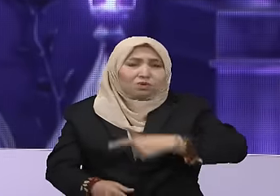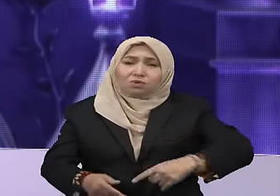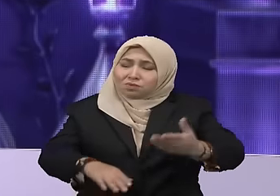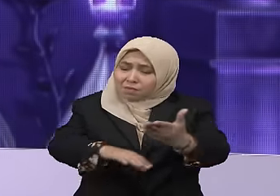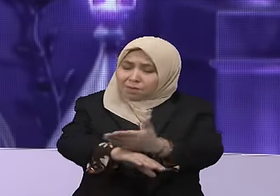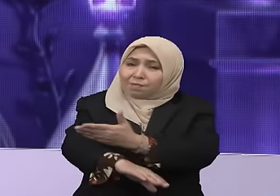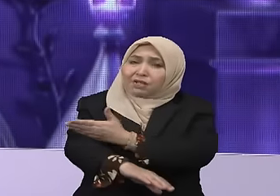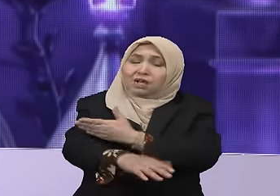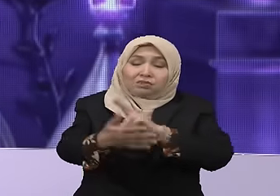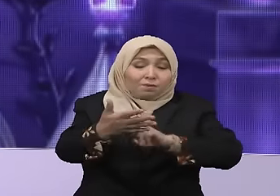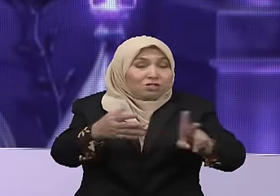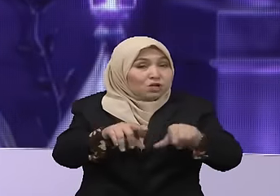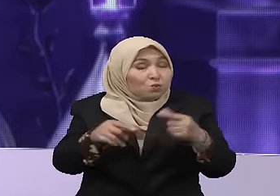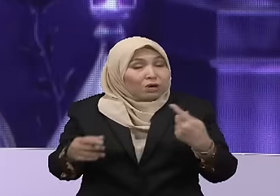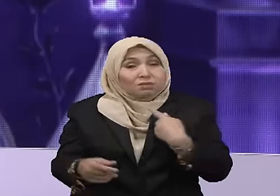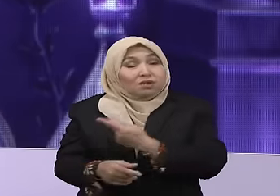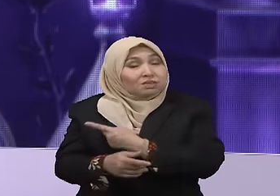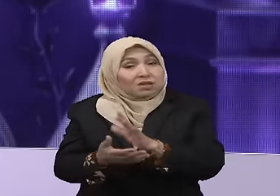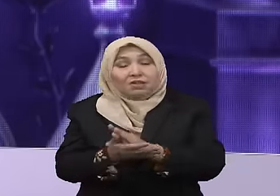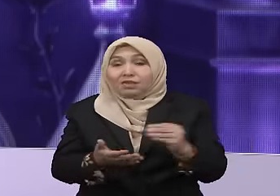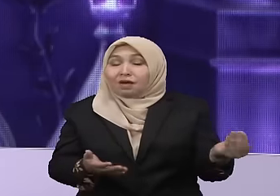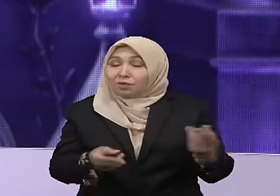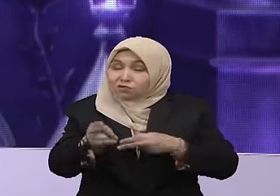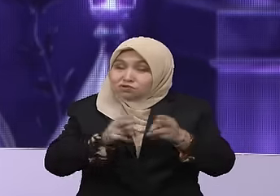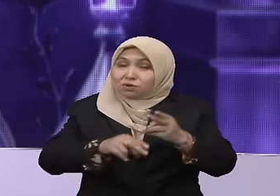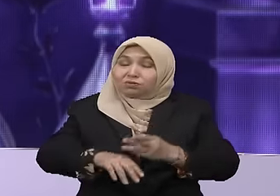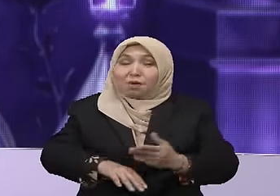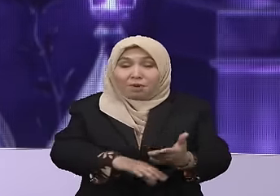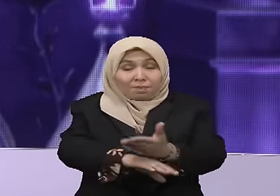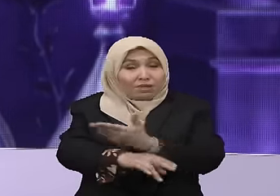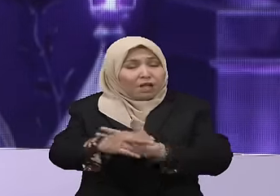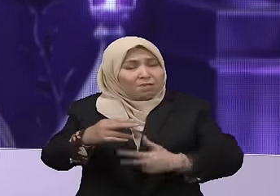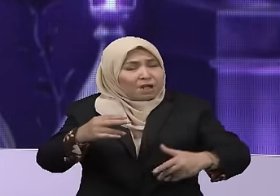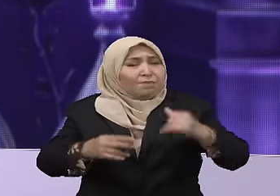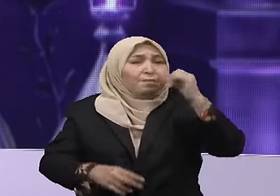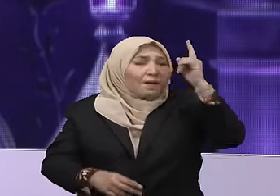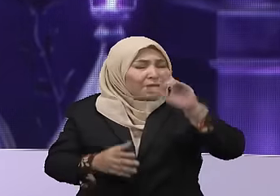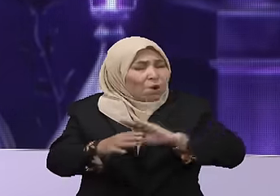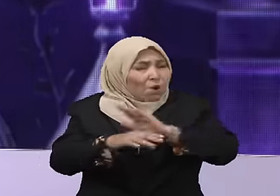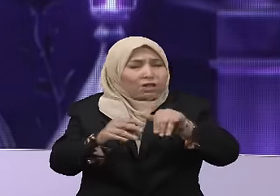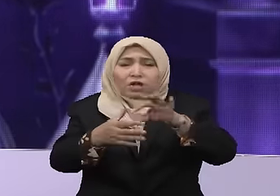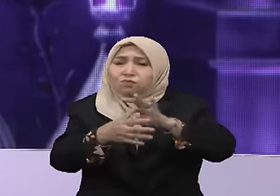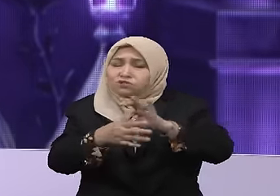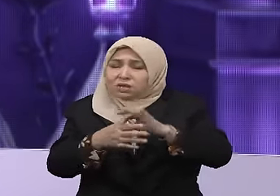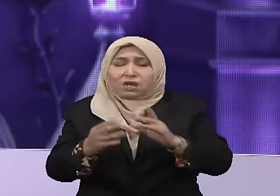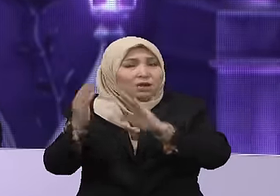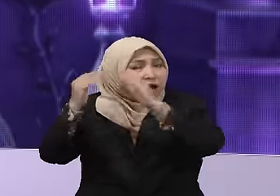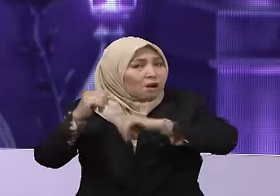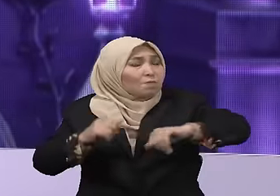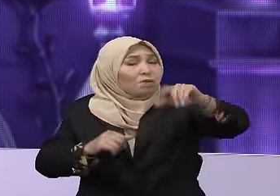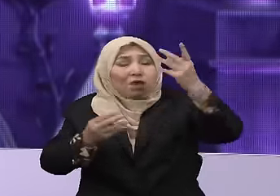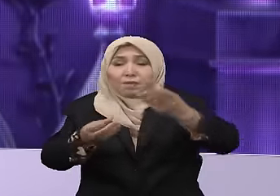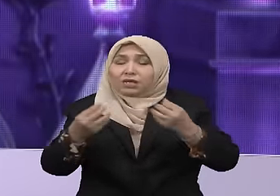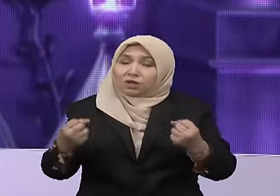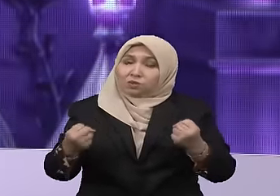bacaan Al-Quran kita, dan berusaha untuk apa, memperbaiki dan memahami isi kandung, dan moga-moga Allah Subhanahu Wa Taala beri